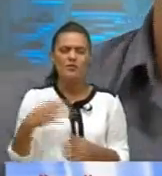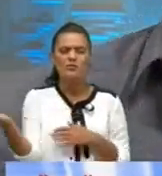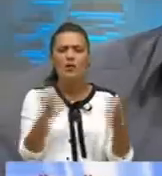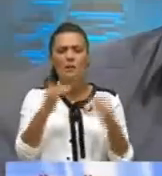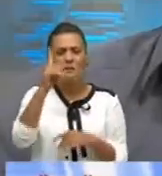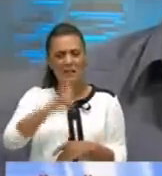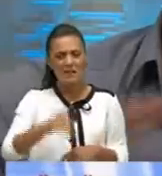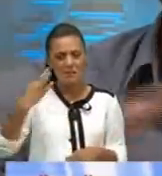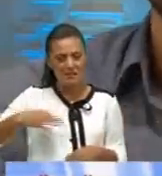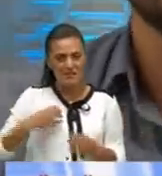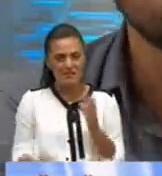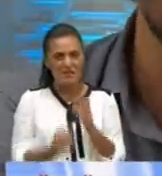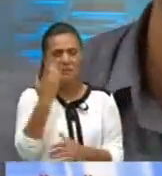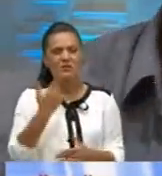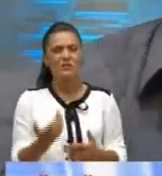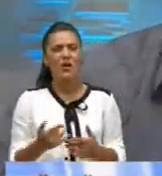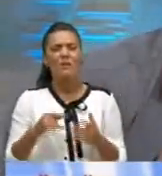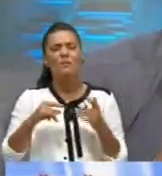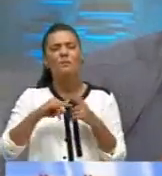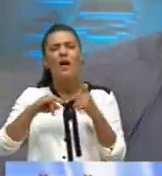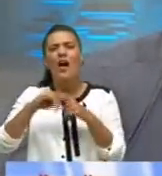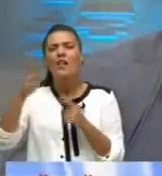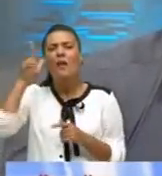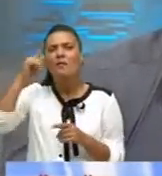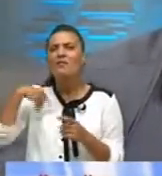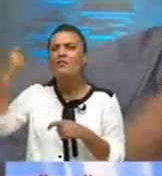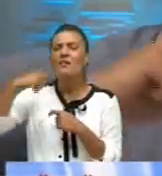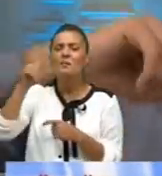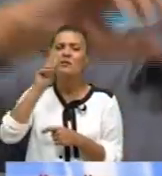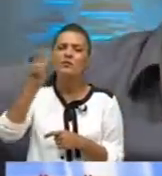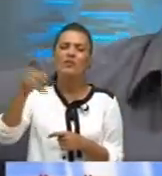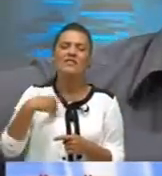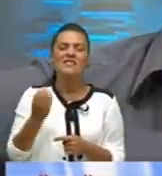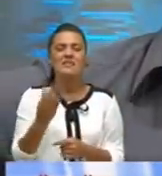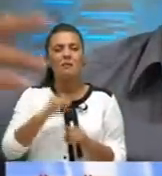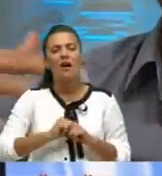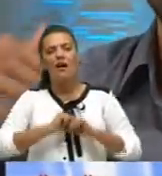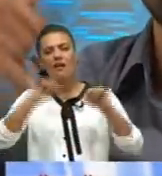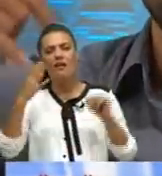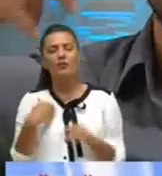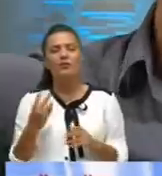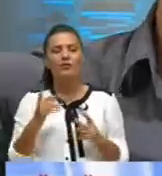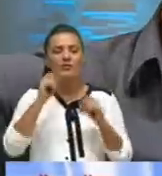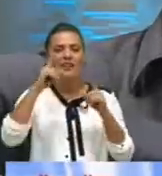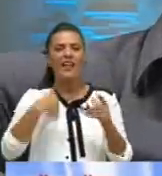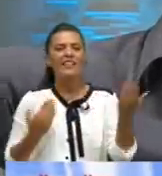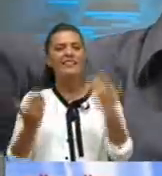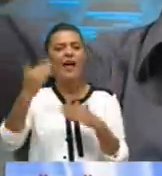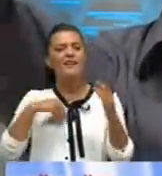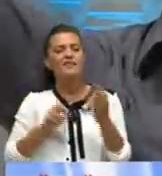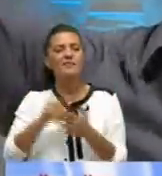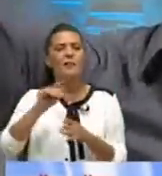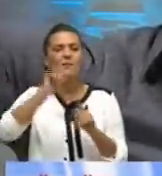Sonbaharda bir pazartesi sabahı böyle... Yani şimdi Hollywood filmlerinde bir görüntüye biz çok alıştık. Evet. Sabah uyanıyorsun, evet. İşte dans ederek pencereye